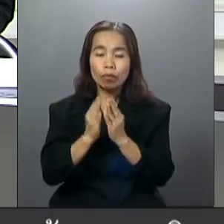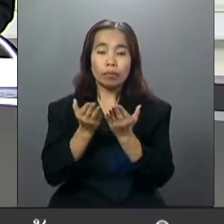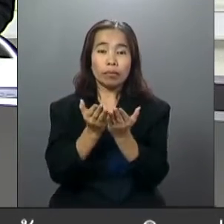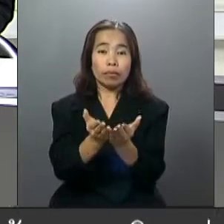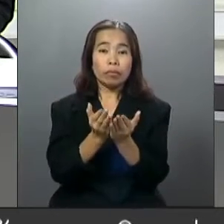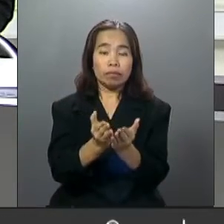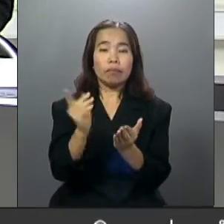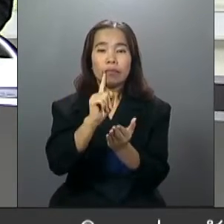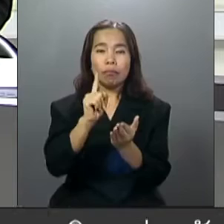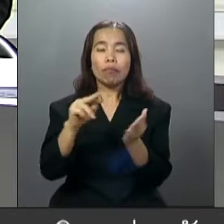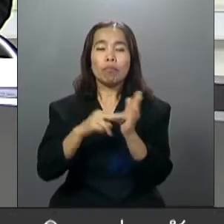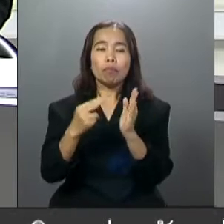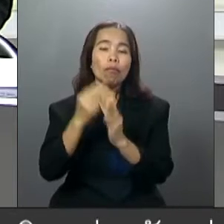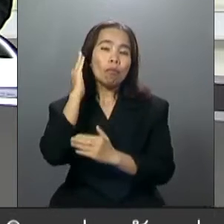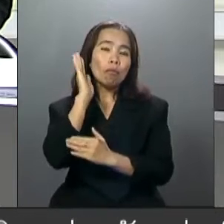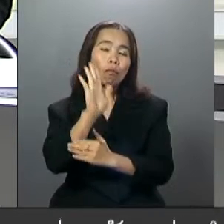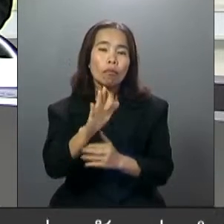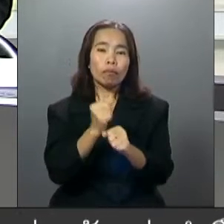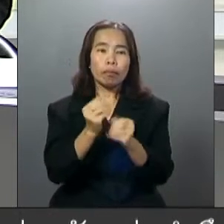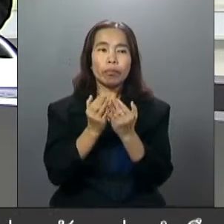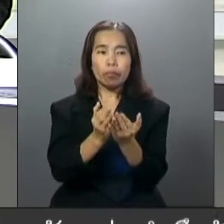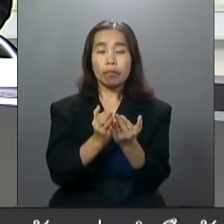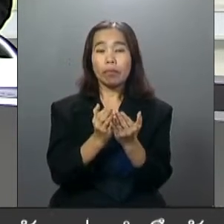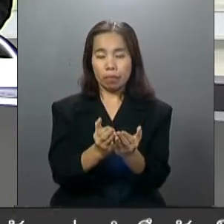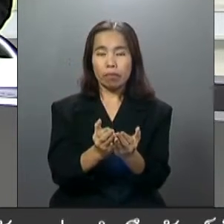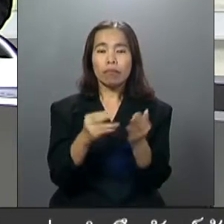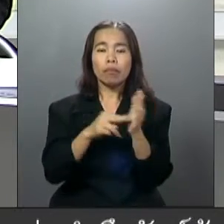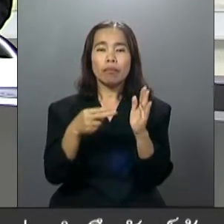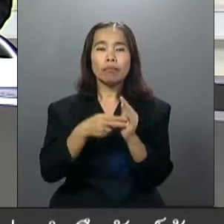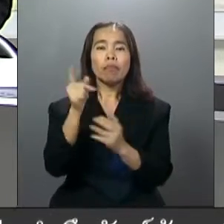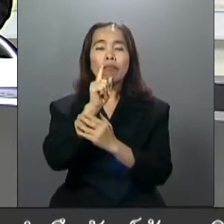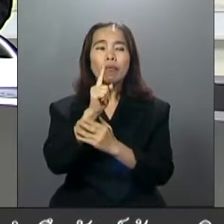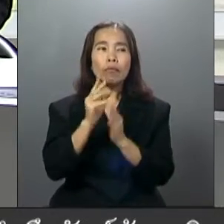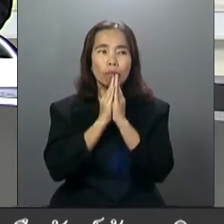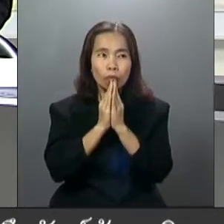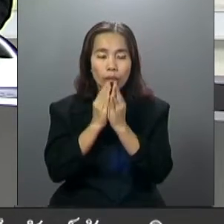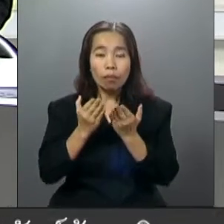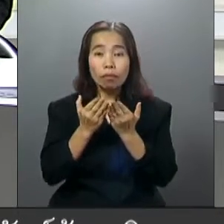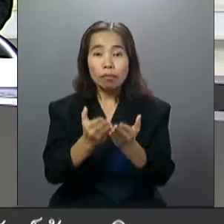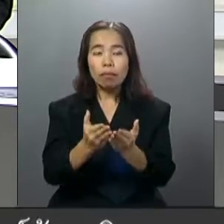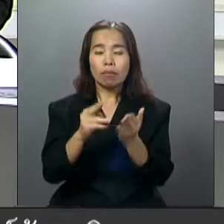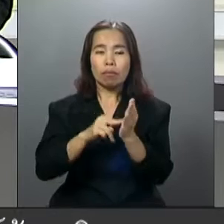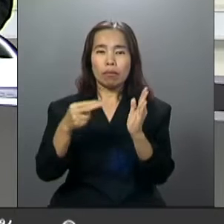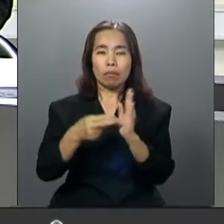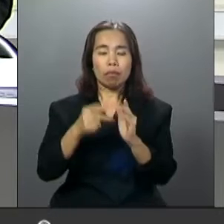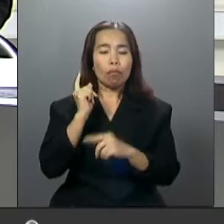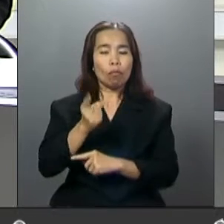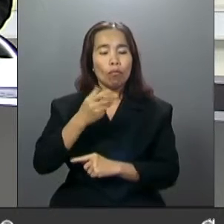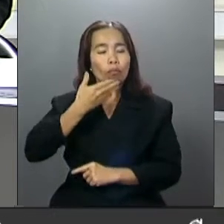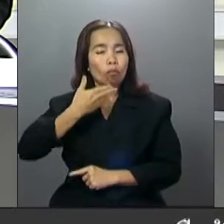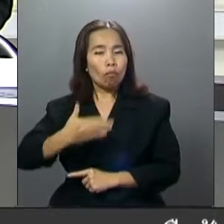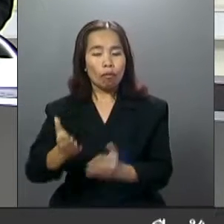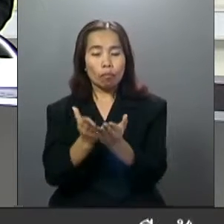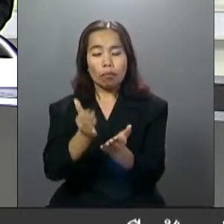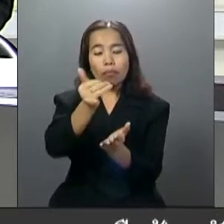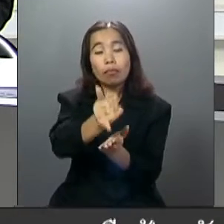อีกหนึ่งความเชื่อของชาวเลอุรักราโวยนะคะที่เชื่อว่าการไหว้แม่ย่านางเป็นสิ่งศักดิ์สิทธิ์ที่อยู่ประจำเรือแต่ละลำที่